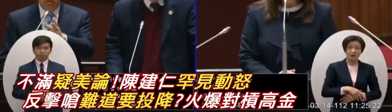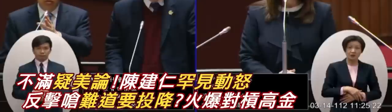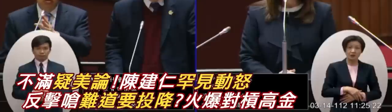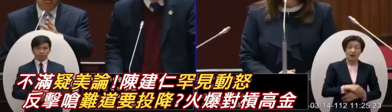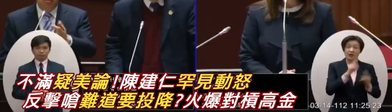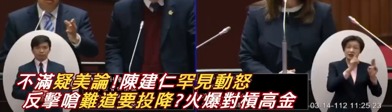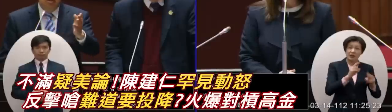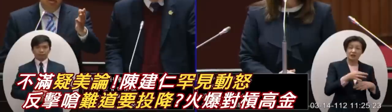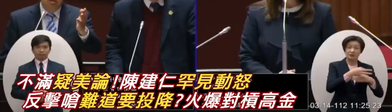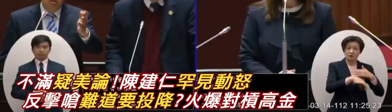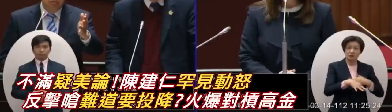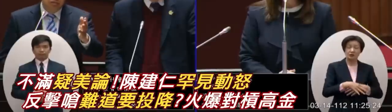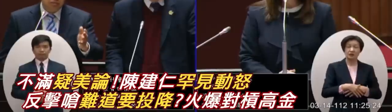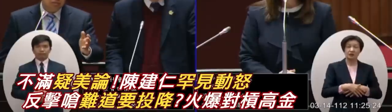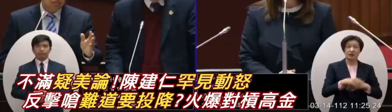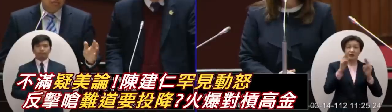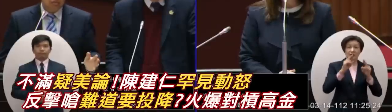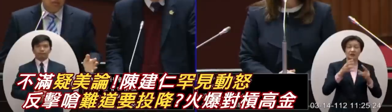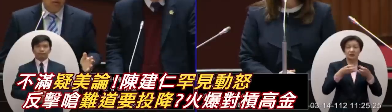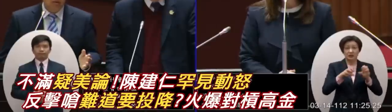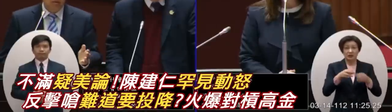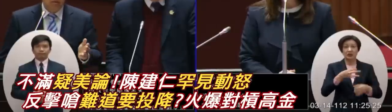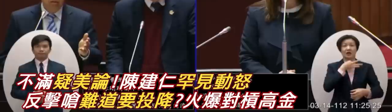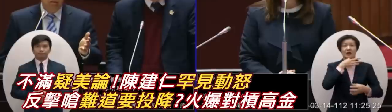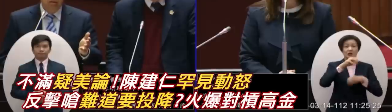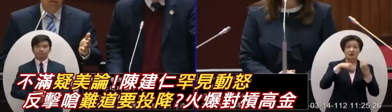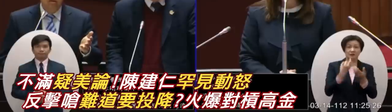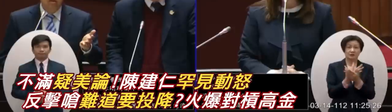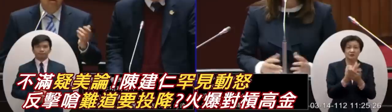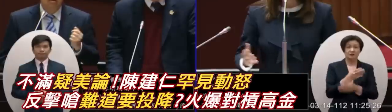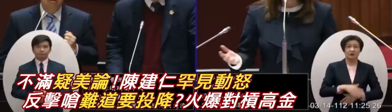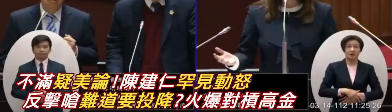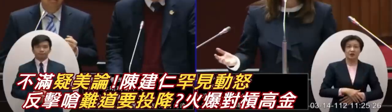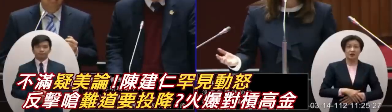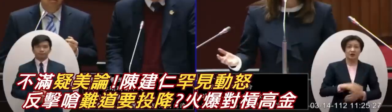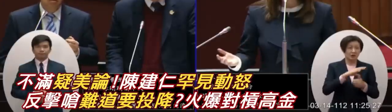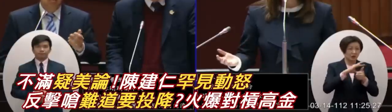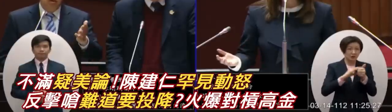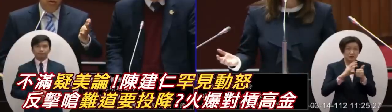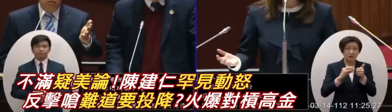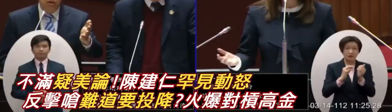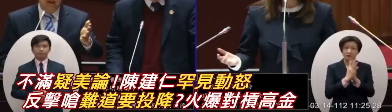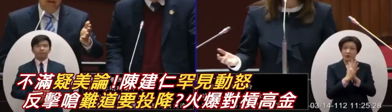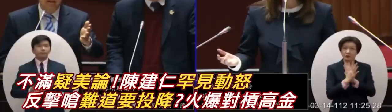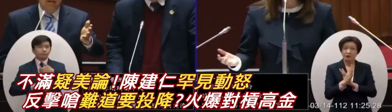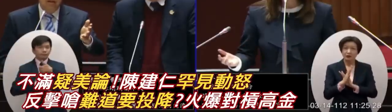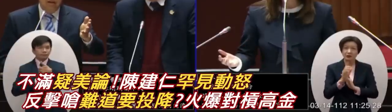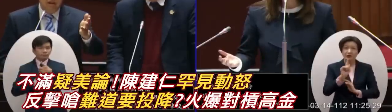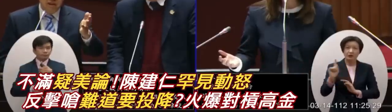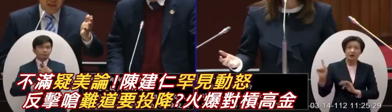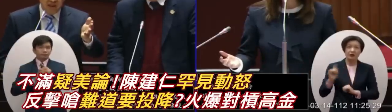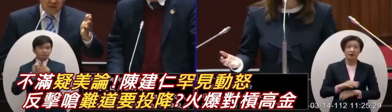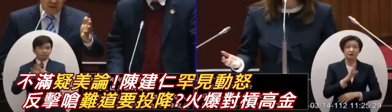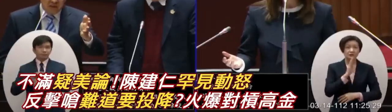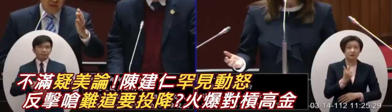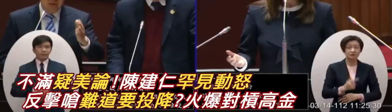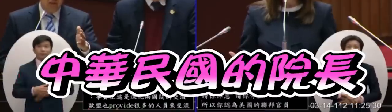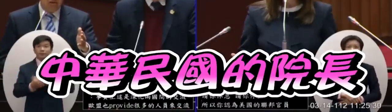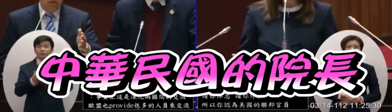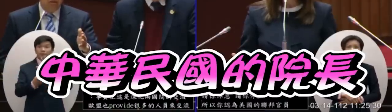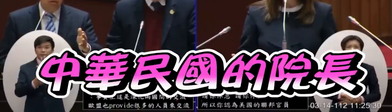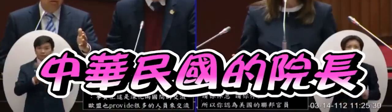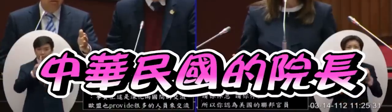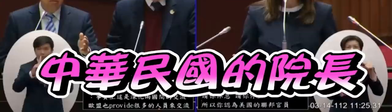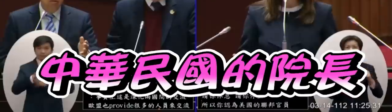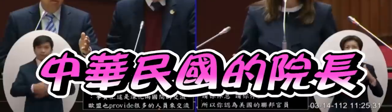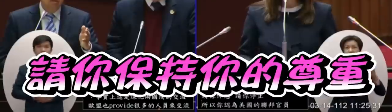电，学习我们人民为了一个蛋还要排队，学习我们只要是一个松鼠咬掉了我们的电缆线就没有了吗？ 跟你讲一个最简单的例子。